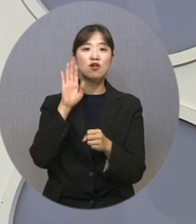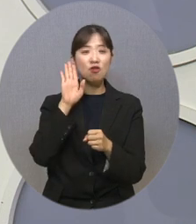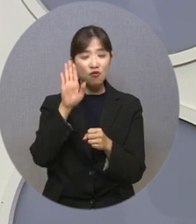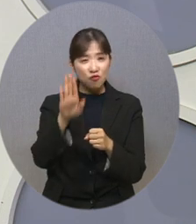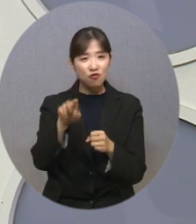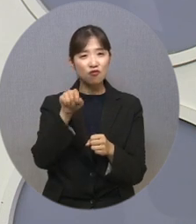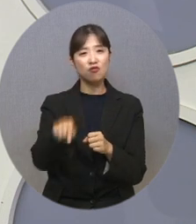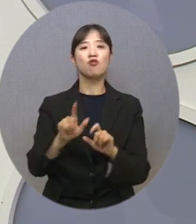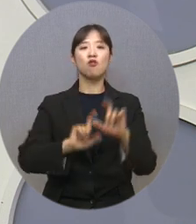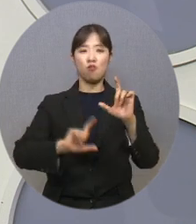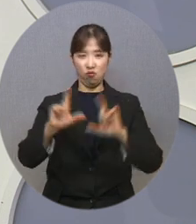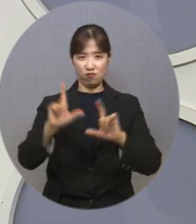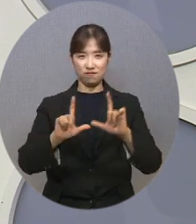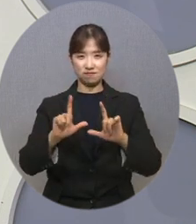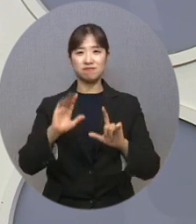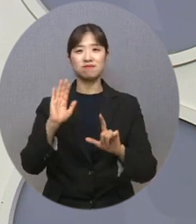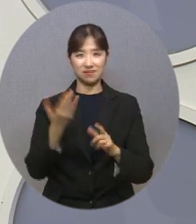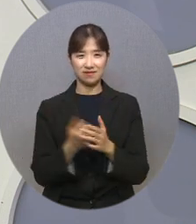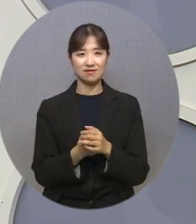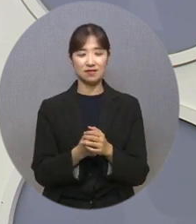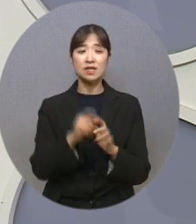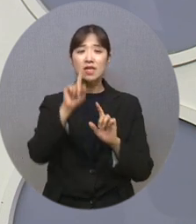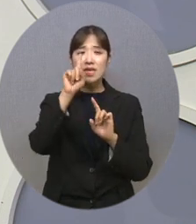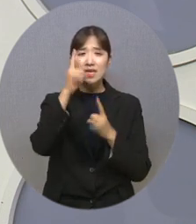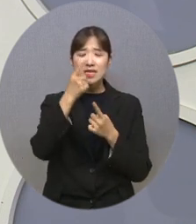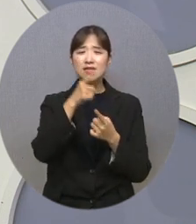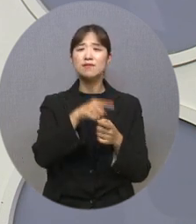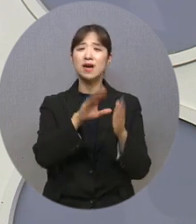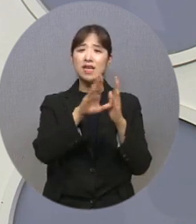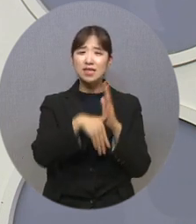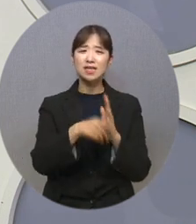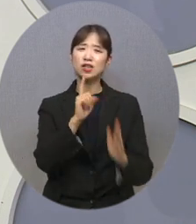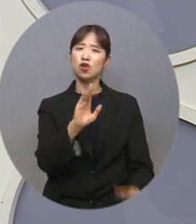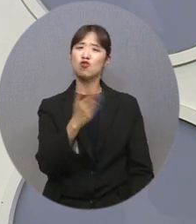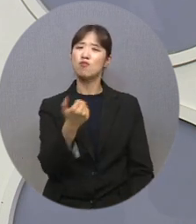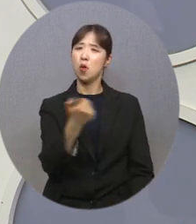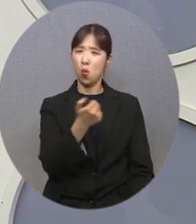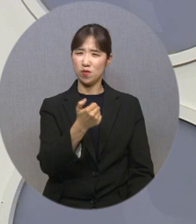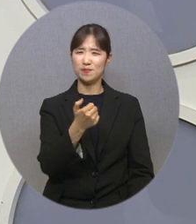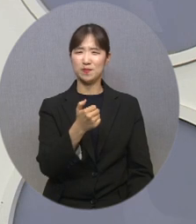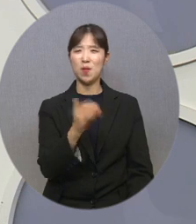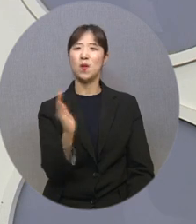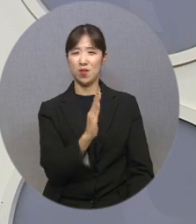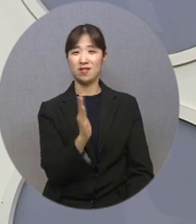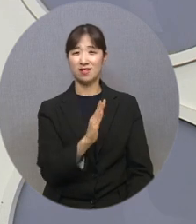모습으로. 아, 이승만 시대가 아시다시피 1950년대거든요.